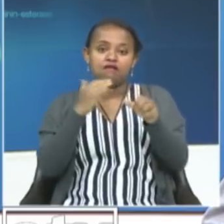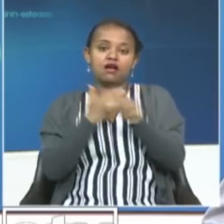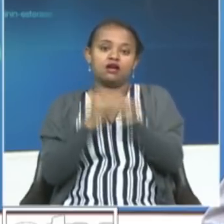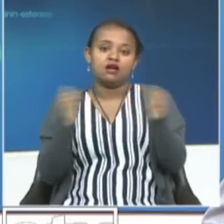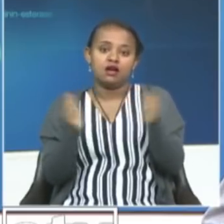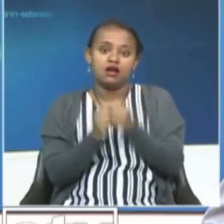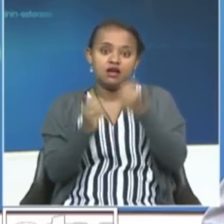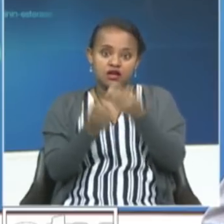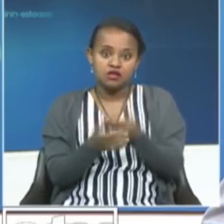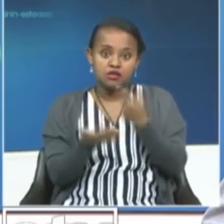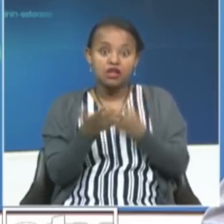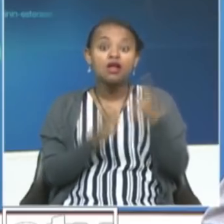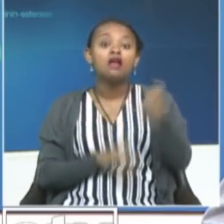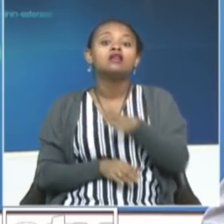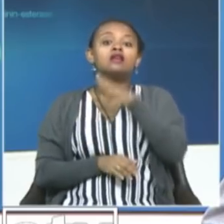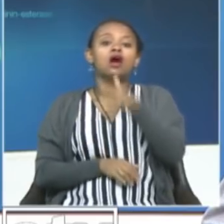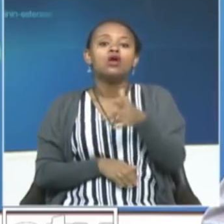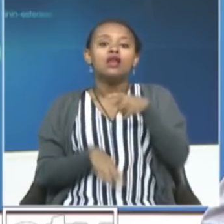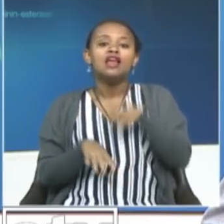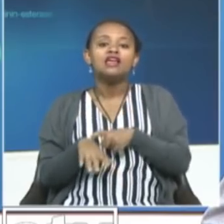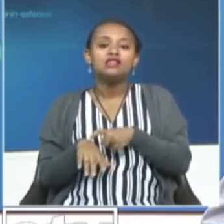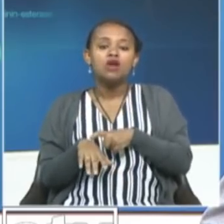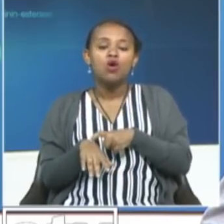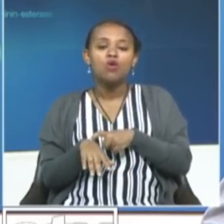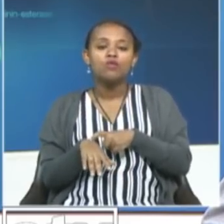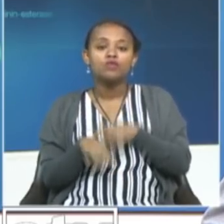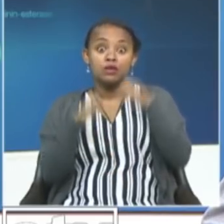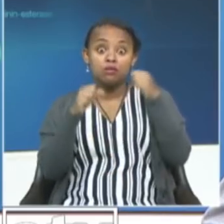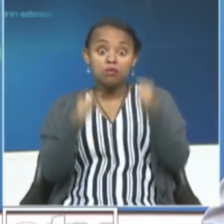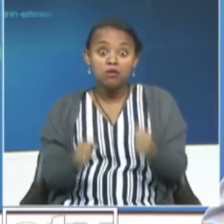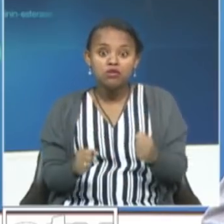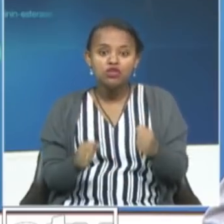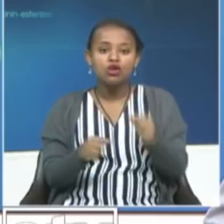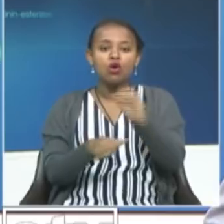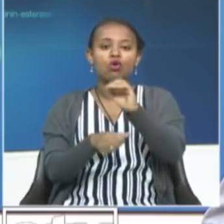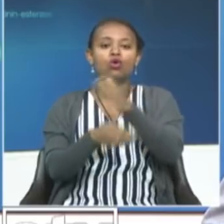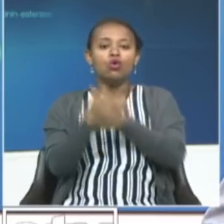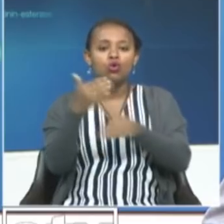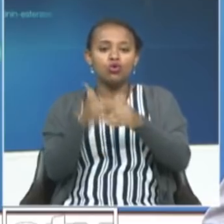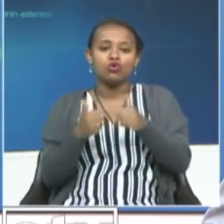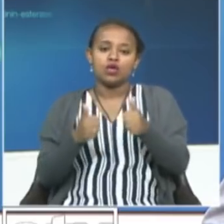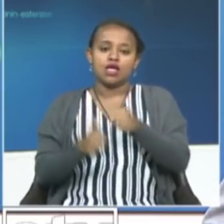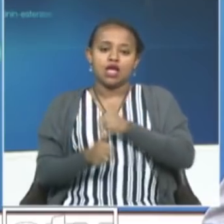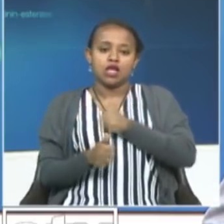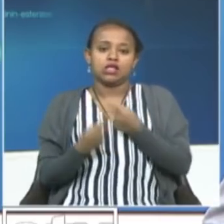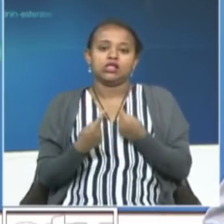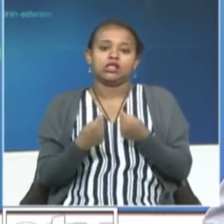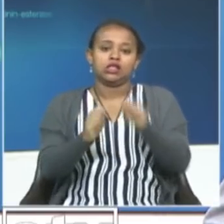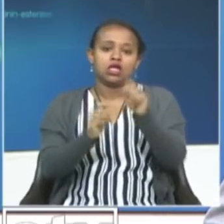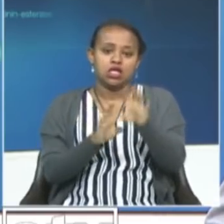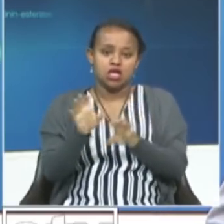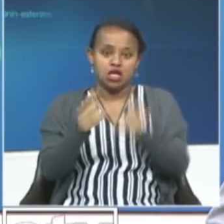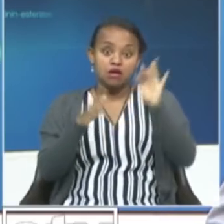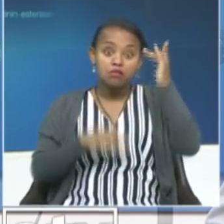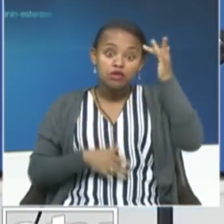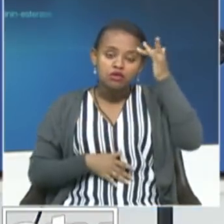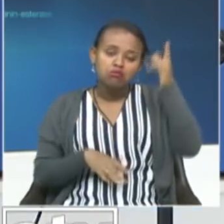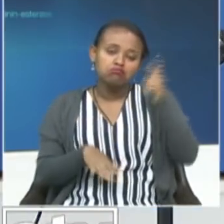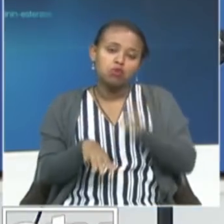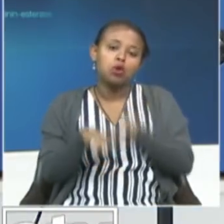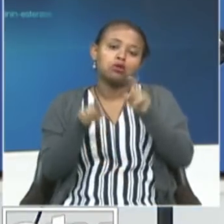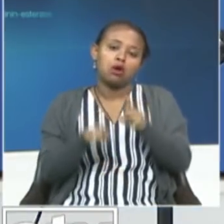እና ይሄ እንዳይሆን ለጊዜው በምንችለው ሁሉ የራሳችን ጥረት አድርገን በሽታው ወቅታዊ